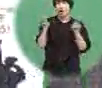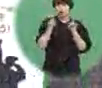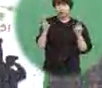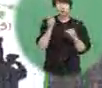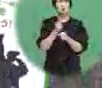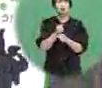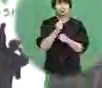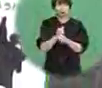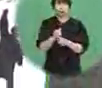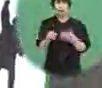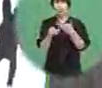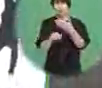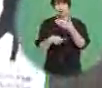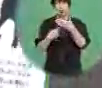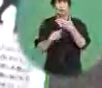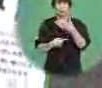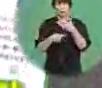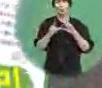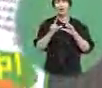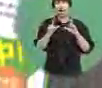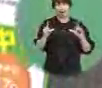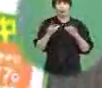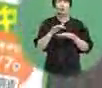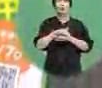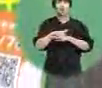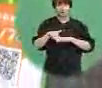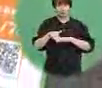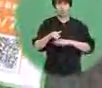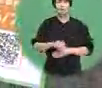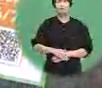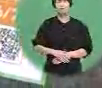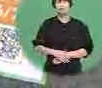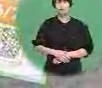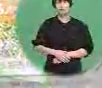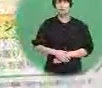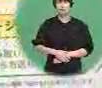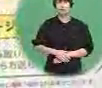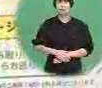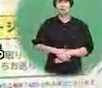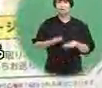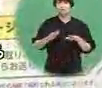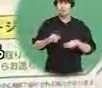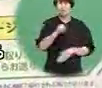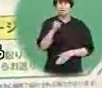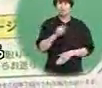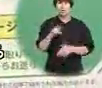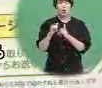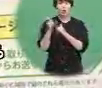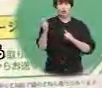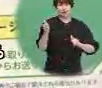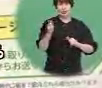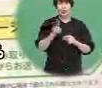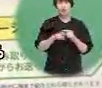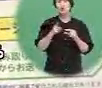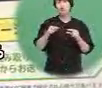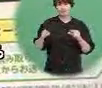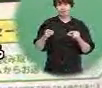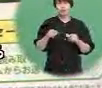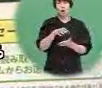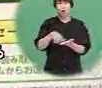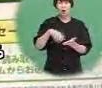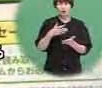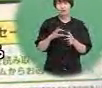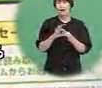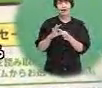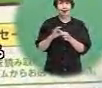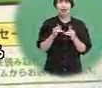して9月1日に発表する予定です現在Z世代を中心に